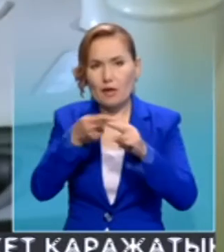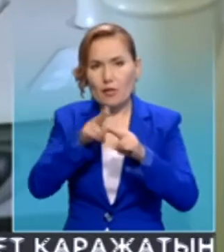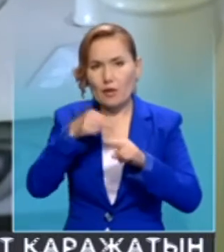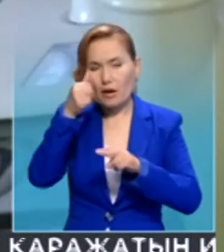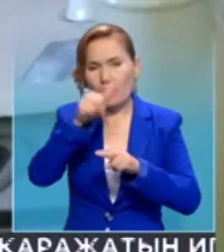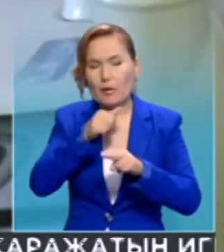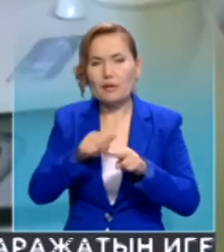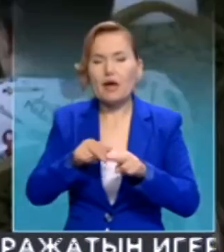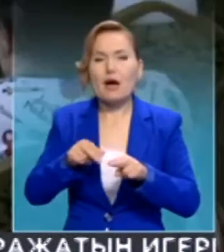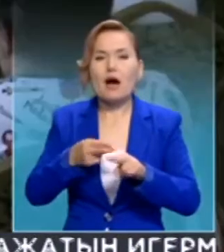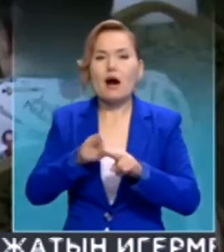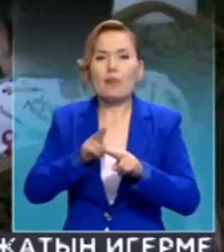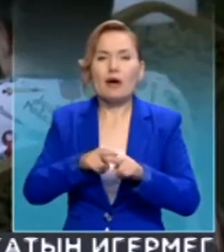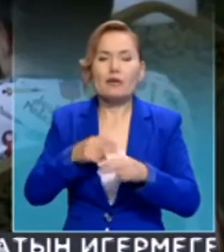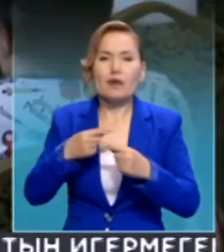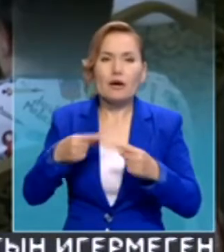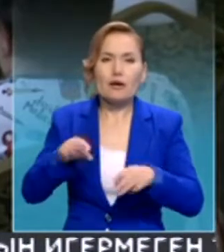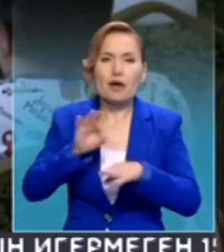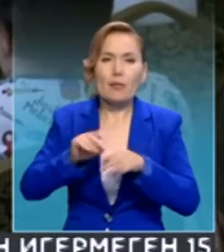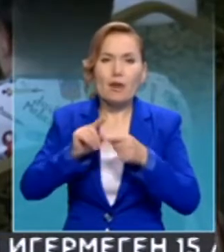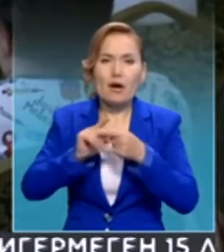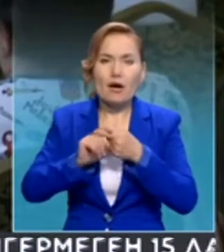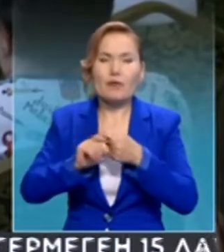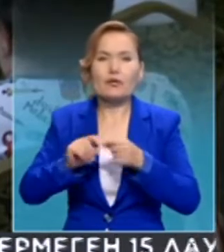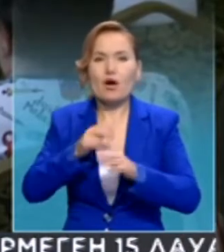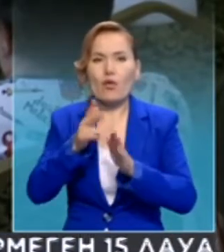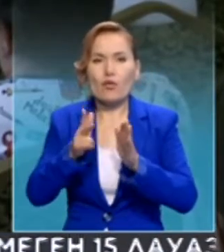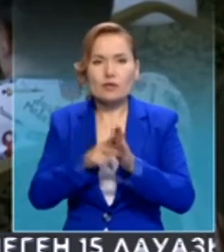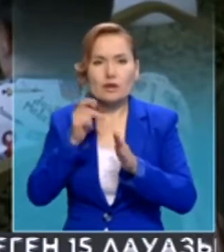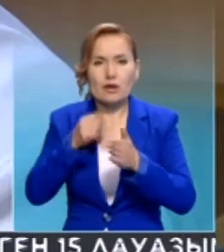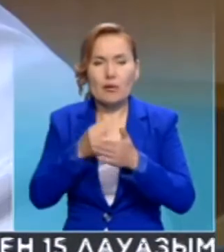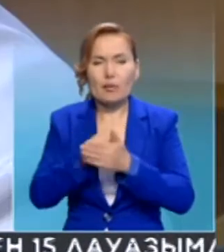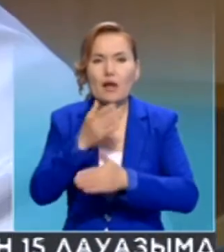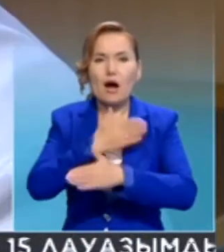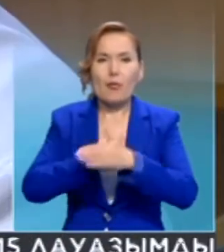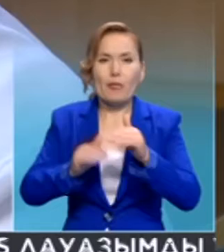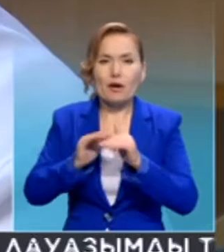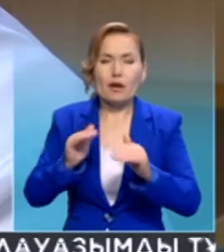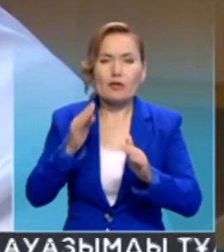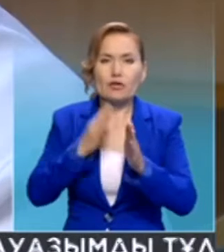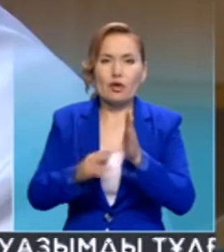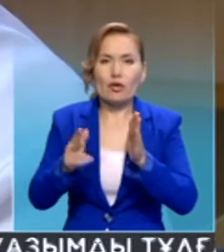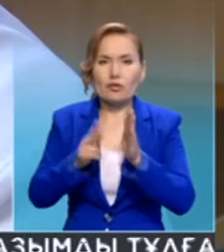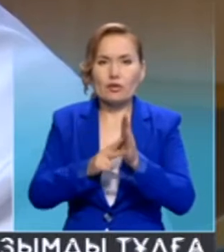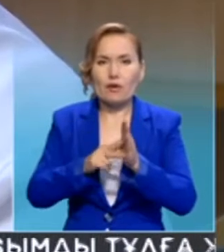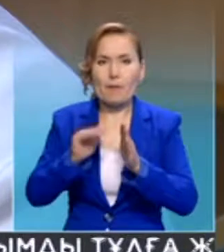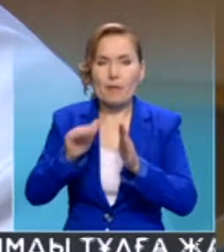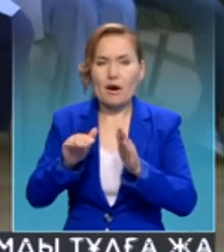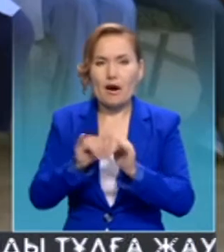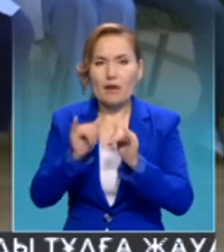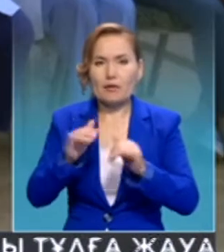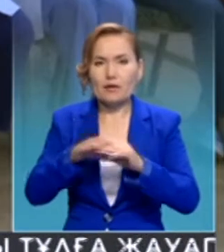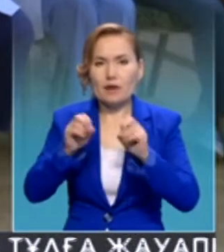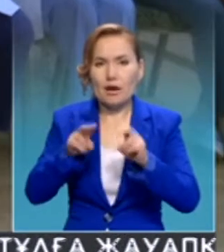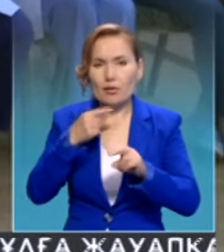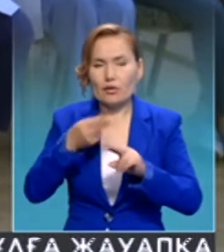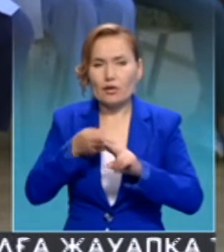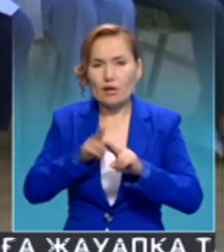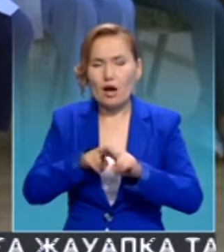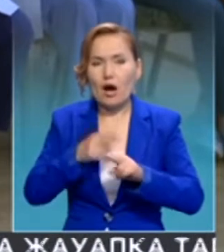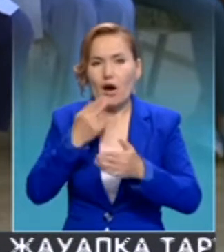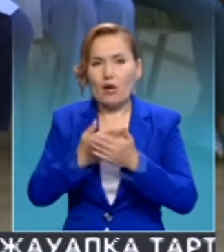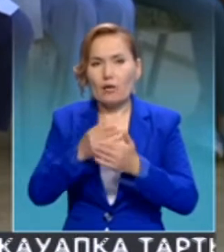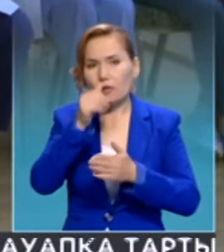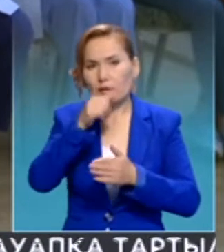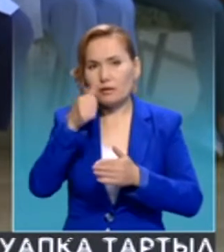биыл жыл басынан бері елде түрлі аурулар бойынша 18 жасқа дейінгі мүгедек балалардың саны 98 мыңнан асқан. Мамандардың айтуынша бұл